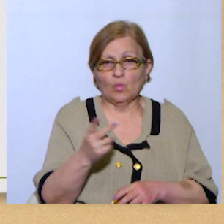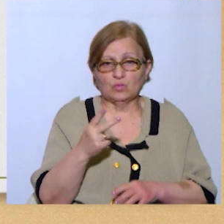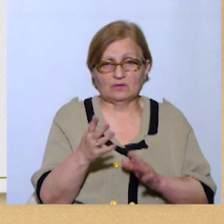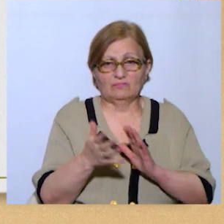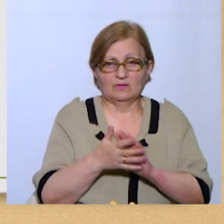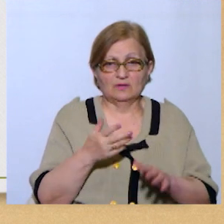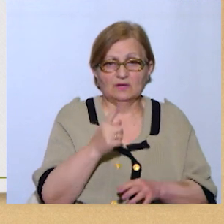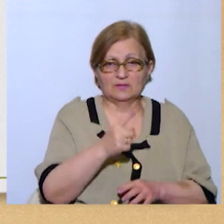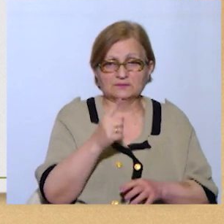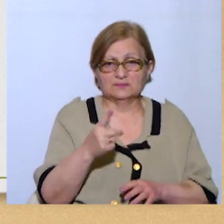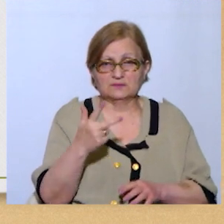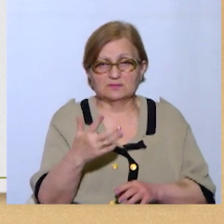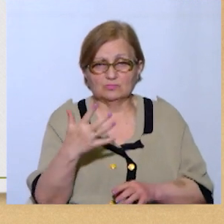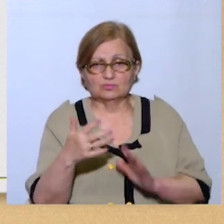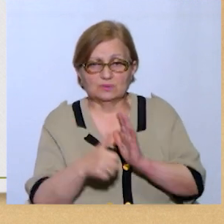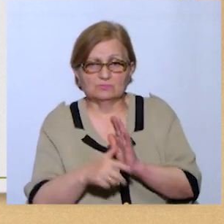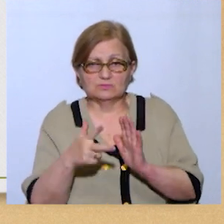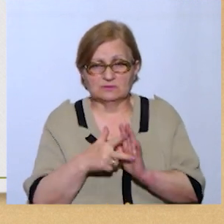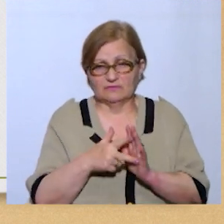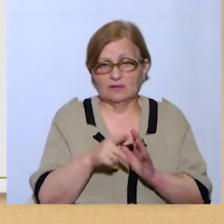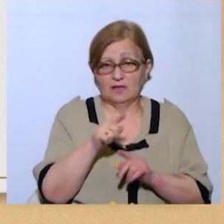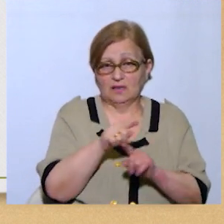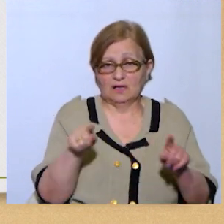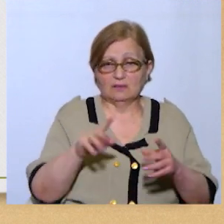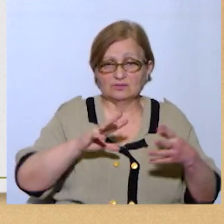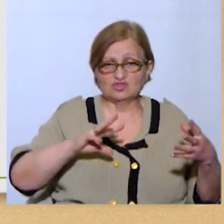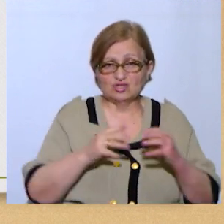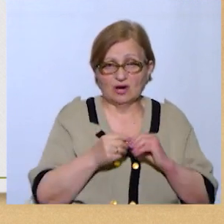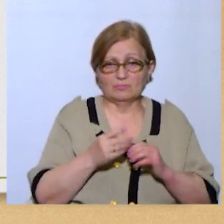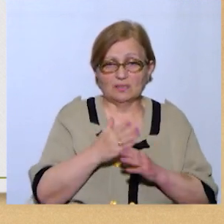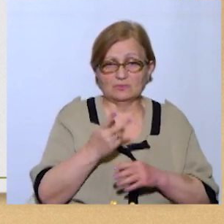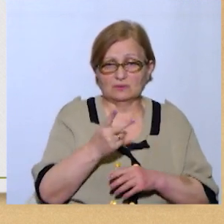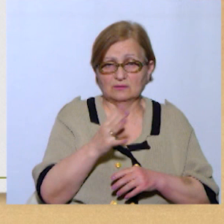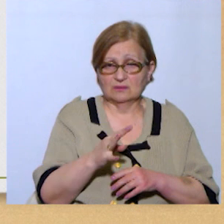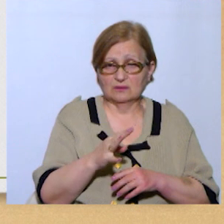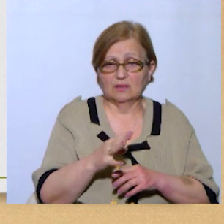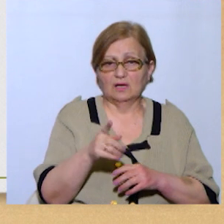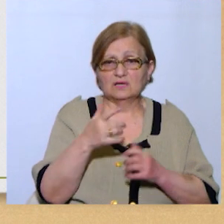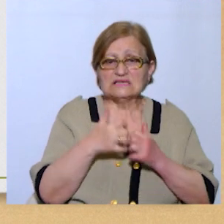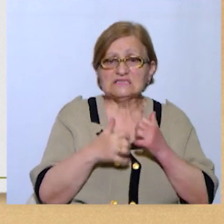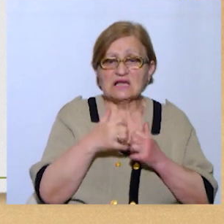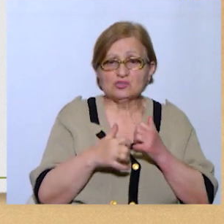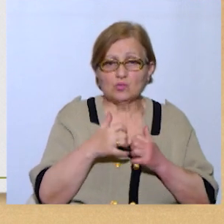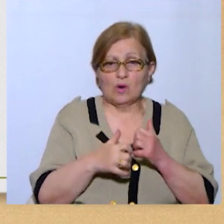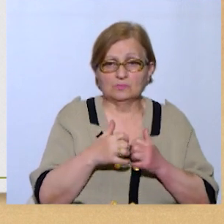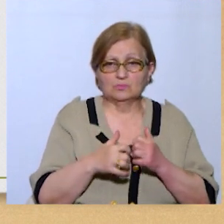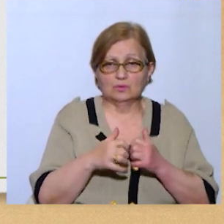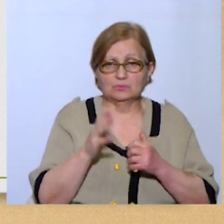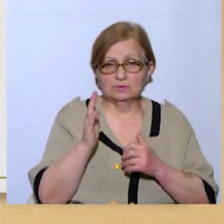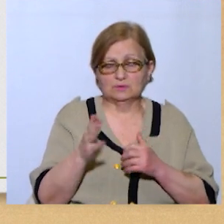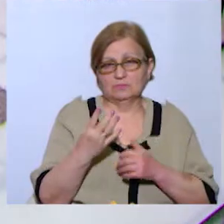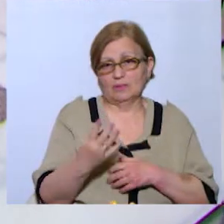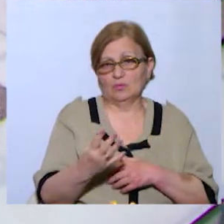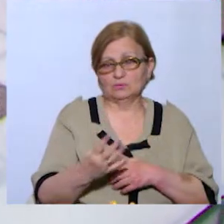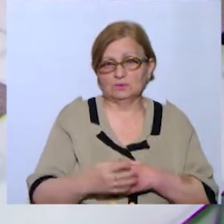1 1 3 5 6 8. ამ მონაცემების ჯამი უკვე 24 სტოლია და შესაბამისად საშუალო